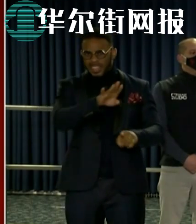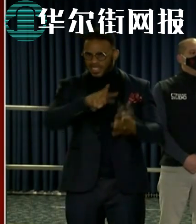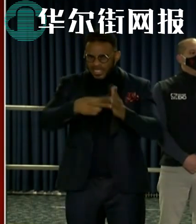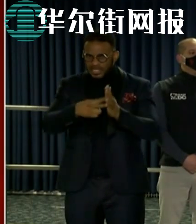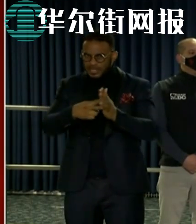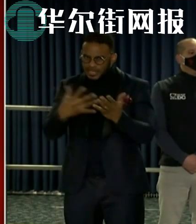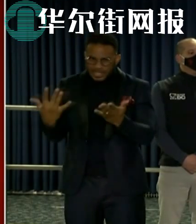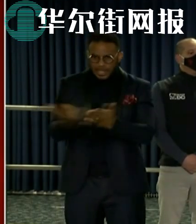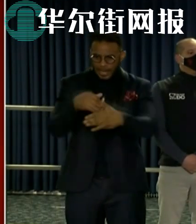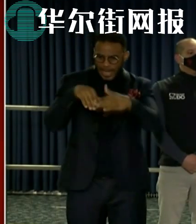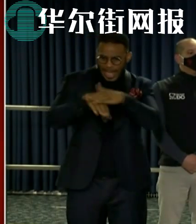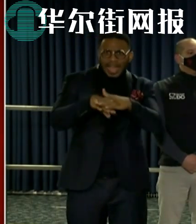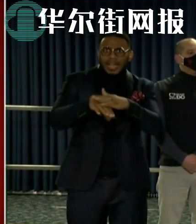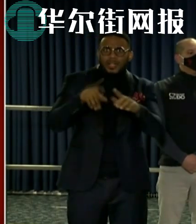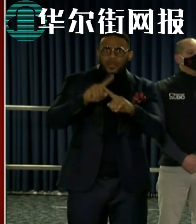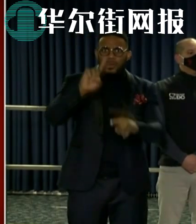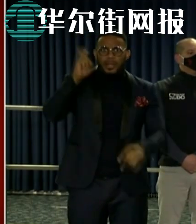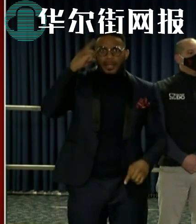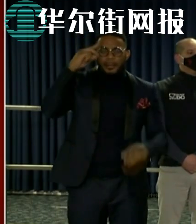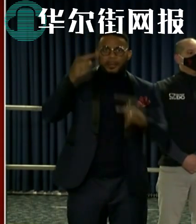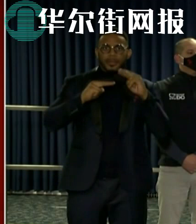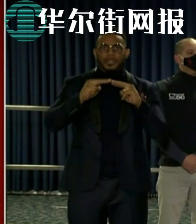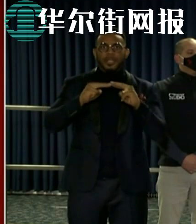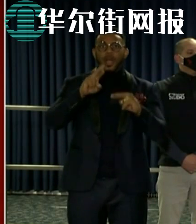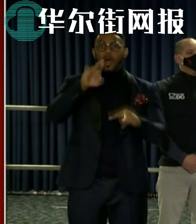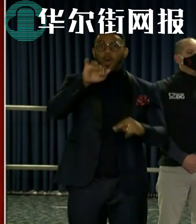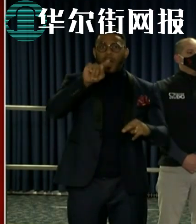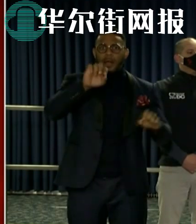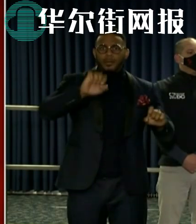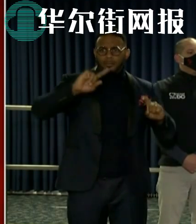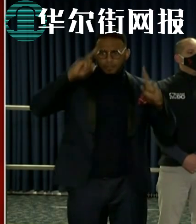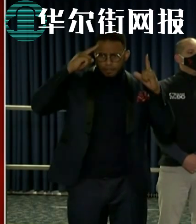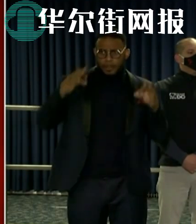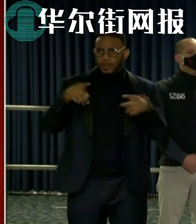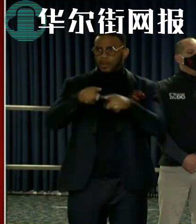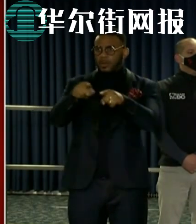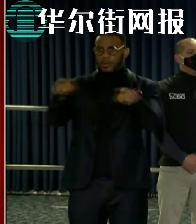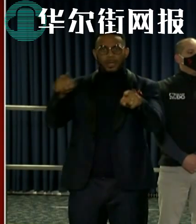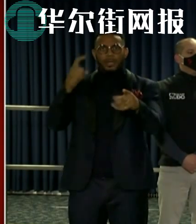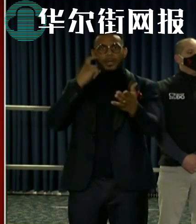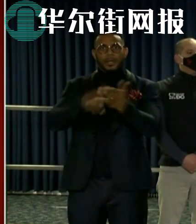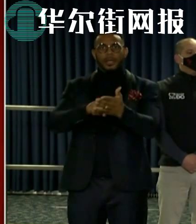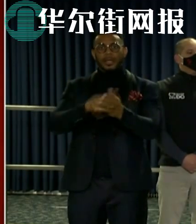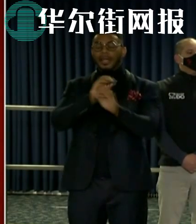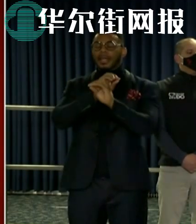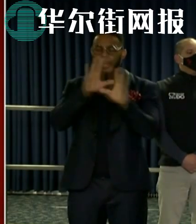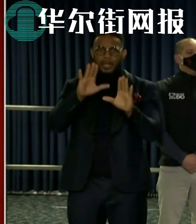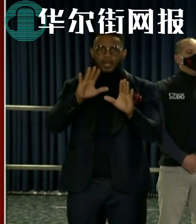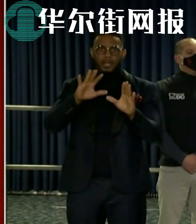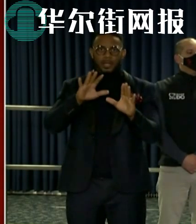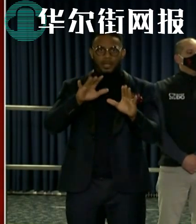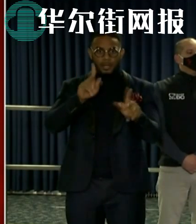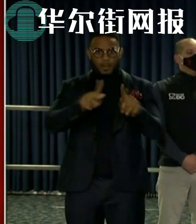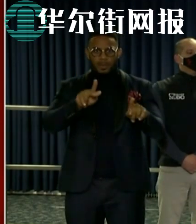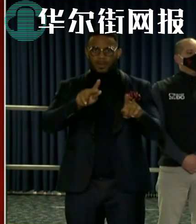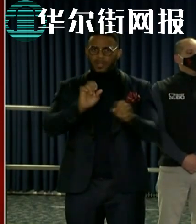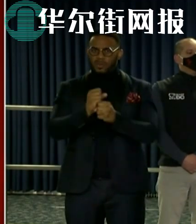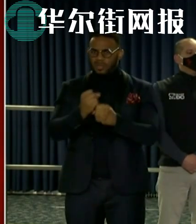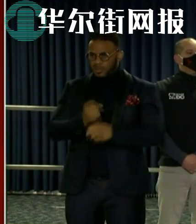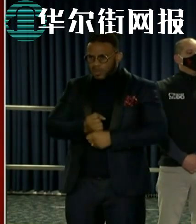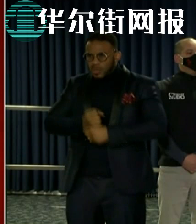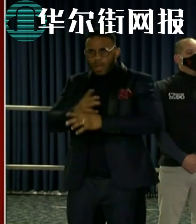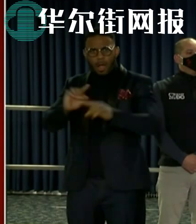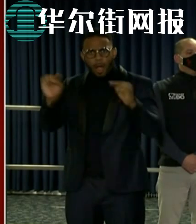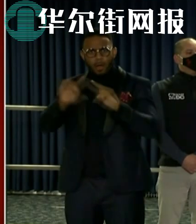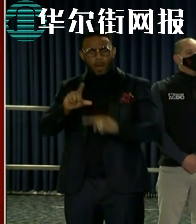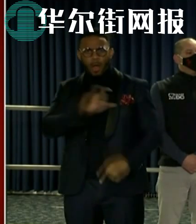重的安全失误，将美国权力最知名的象征之一变成了政治暴力的场所。官员表示，虽然总统就职典礼等活动